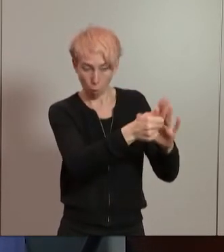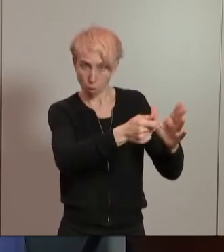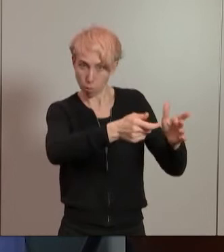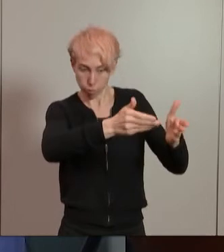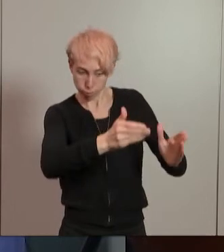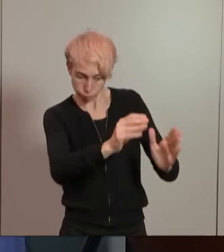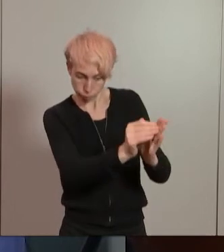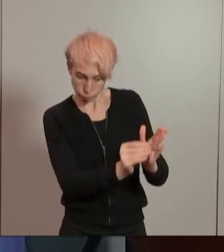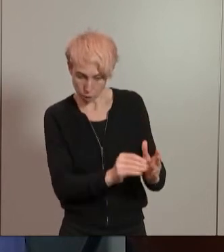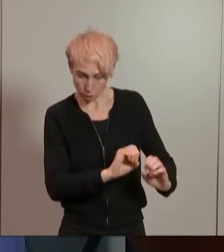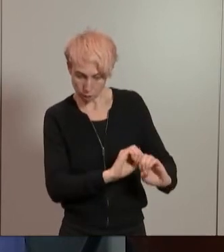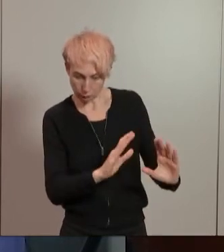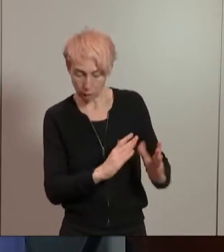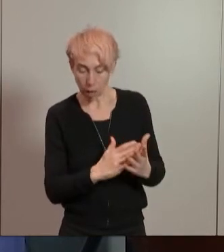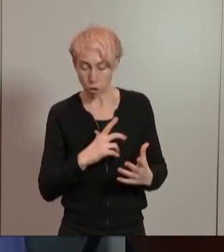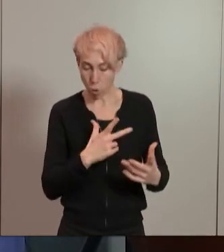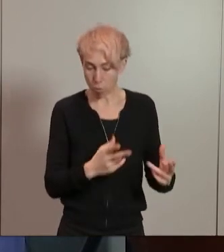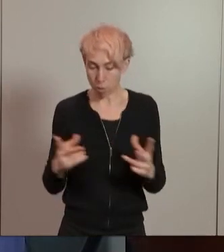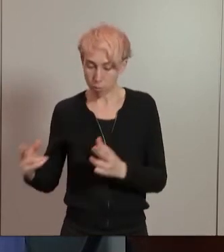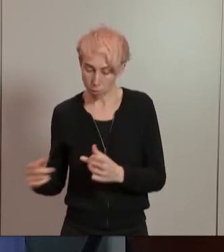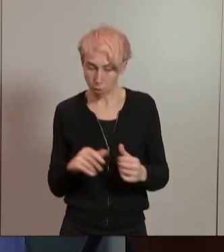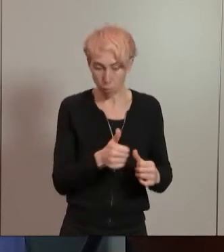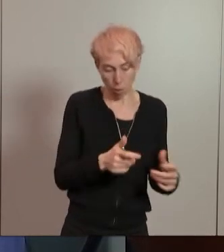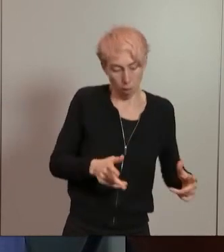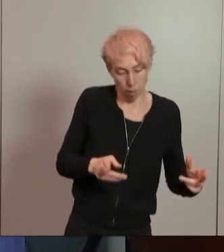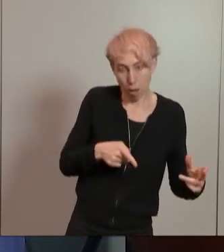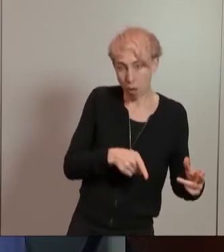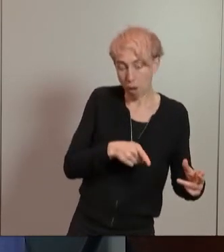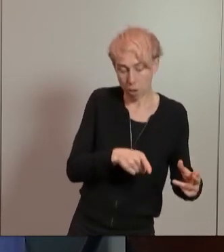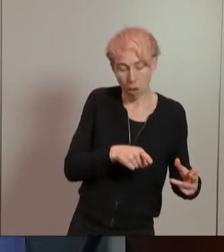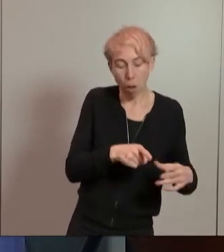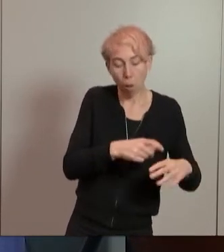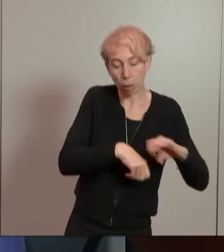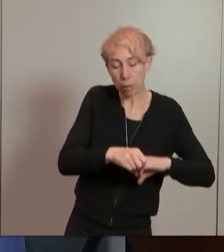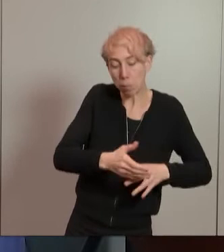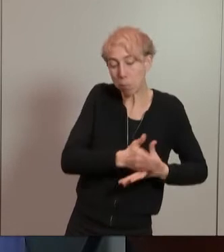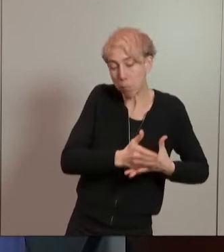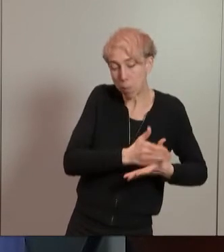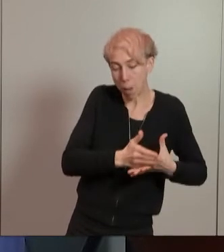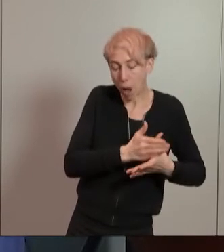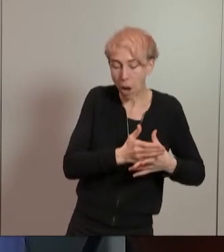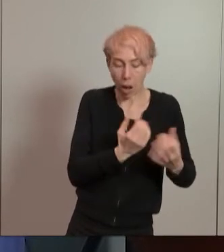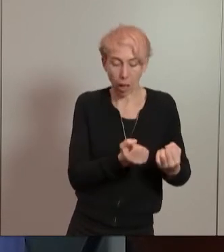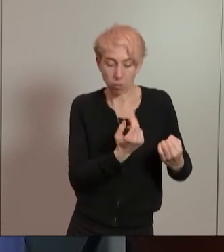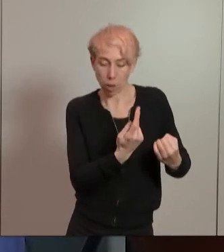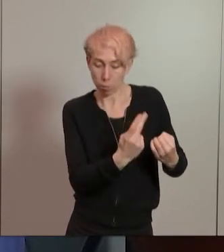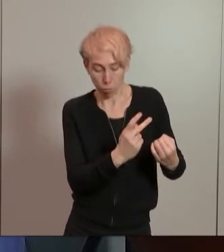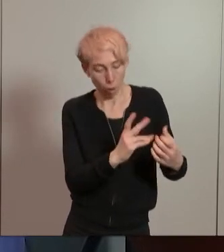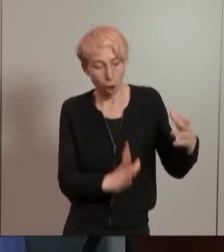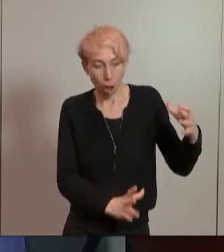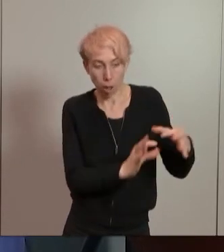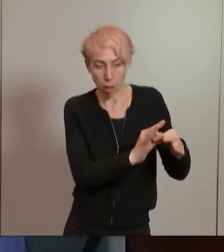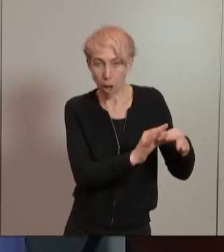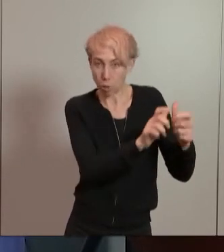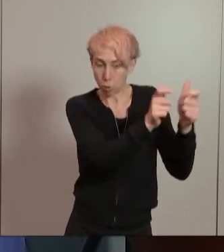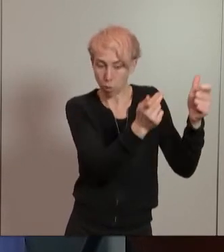deux phases, de 2018 à 2020, une phase de préfiguration, au cours de laquelle les activités et personnels restaient rattachés à leur structure d'origine.